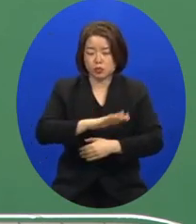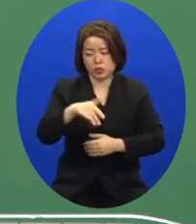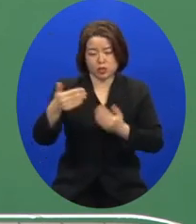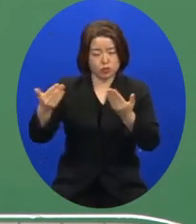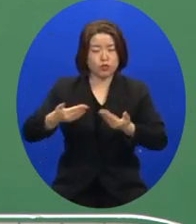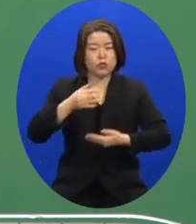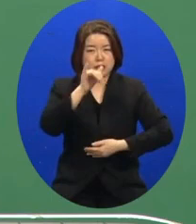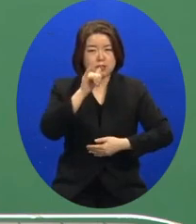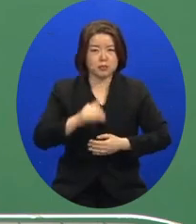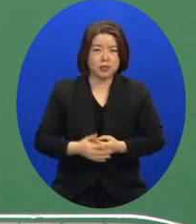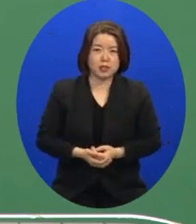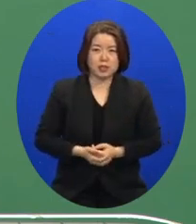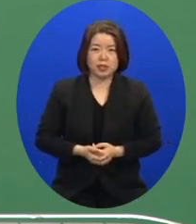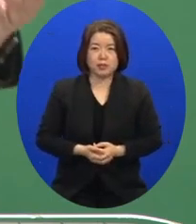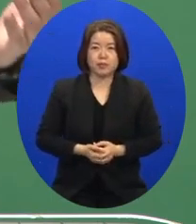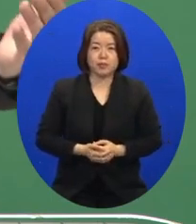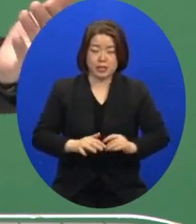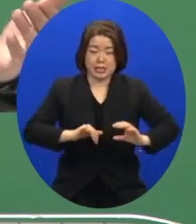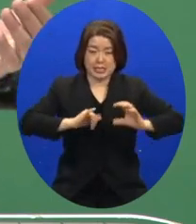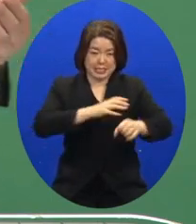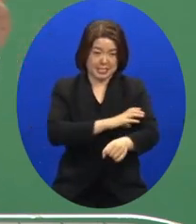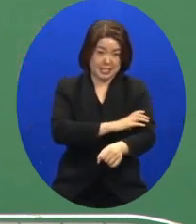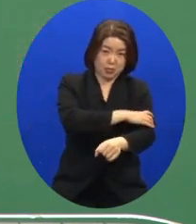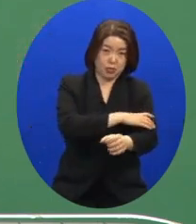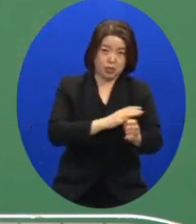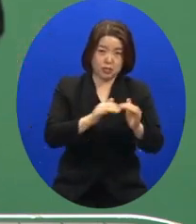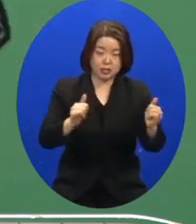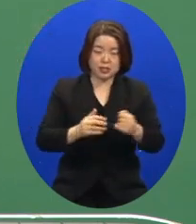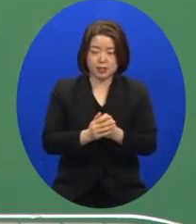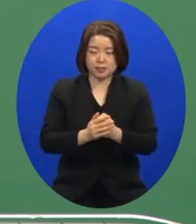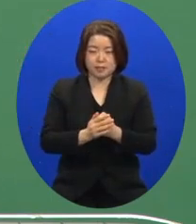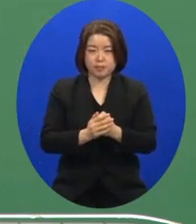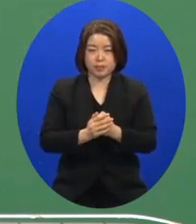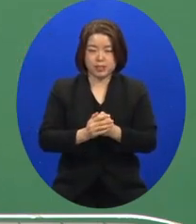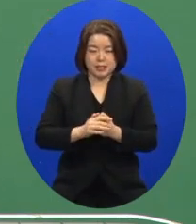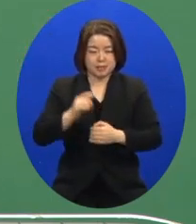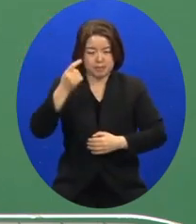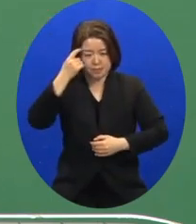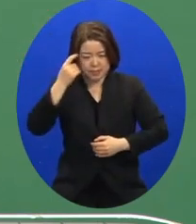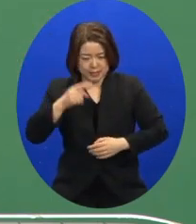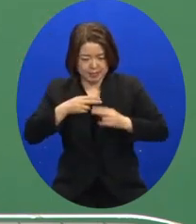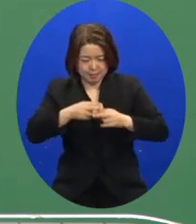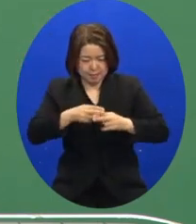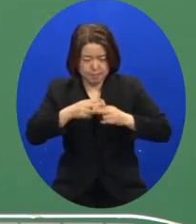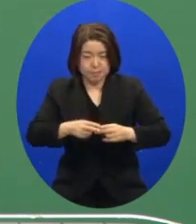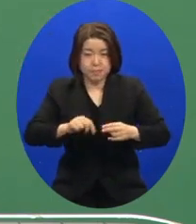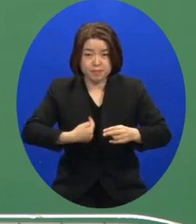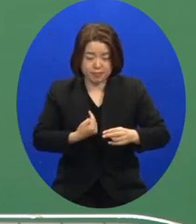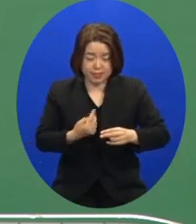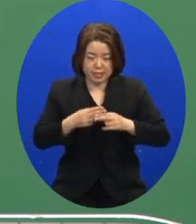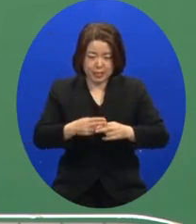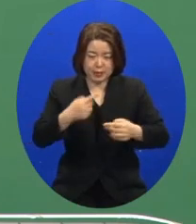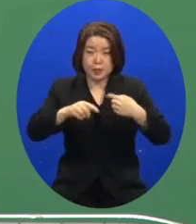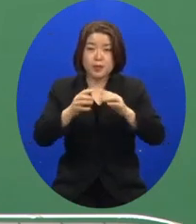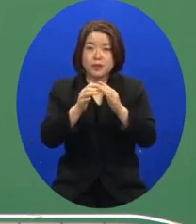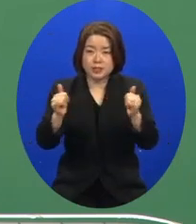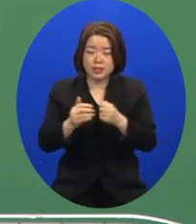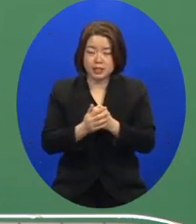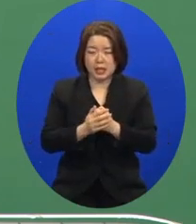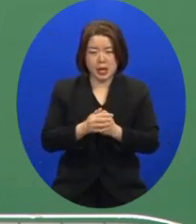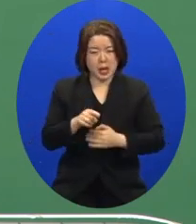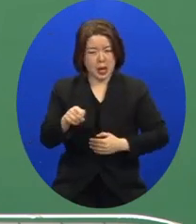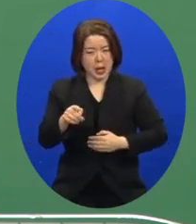주셨어요. 세상의 권력자들, 독재자들 주변에는 그 권력자의